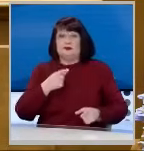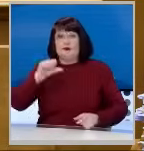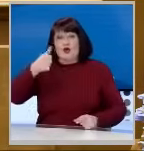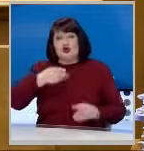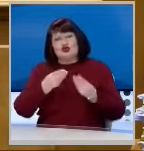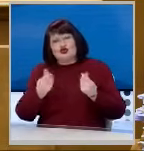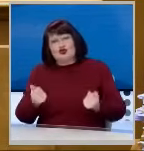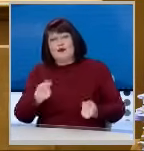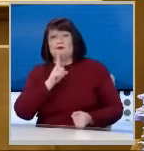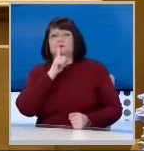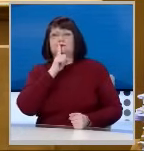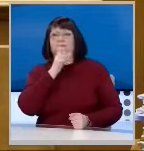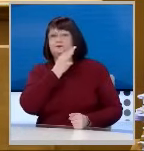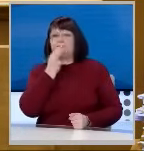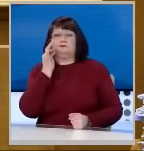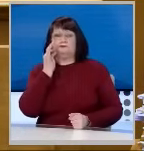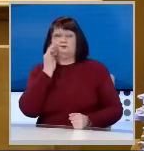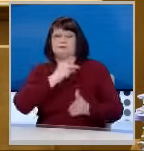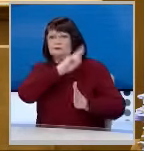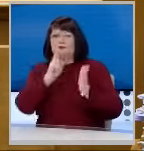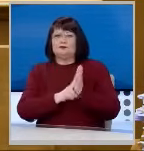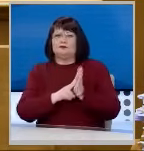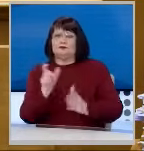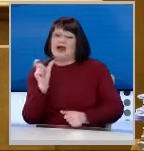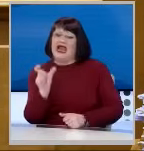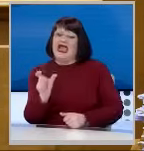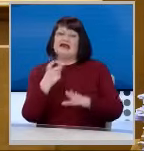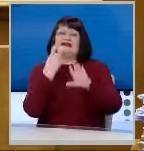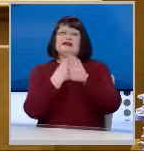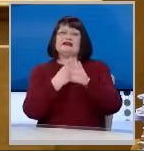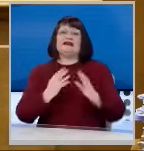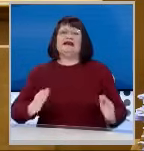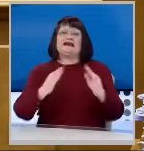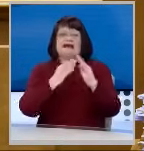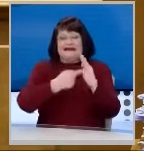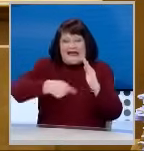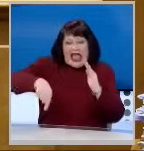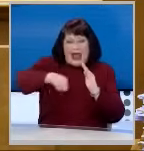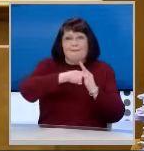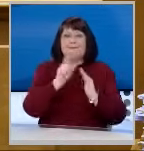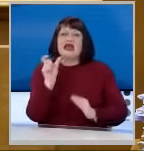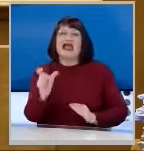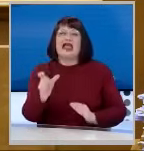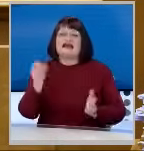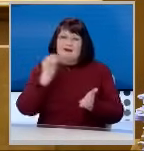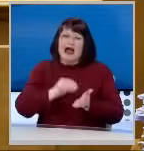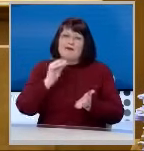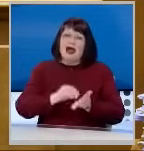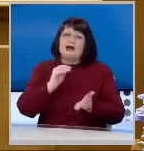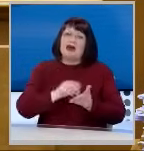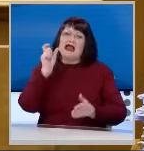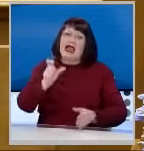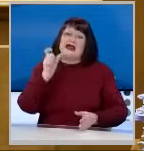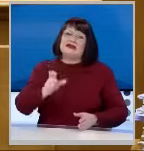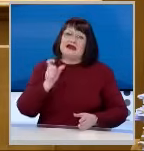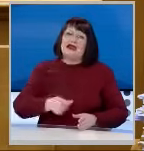ήταν η σιγή να απαγορευθεί η λέξη τέμπη εδώ μέσα στη βουλή και τη λέγαμε ξανά και ξανά και ξανά και